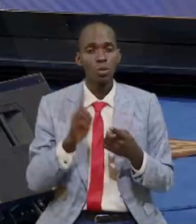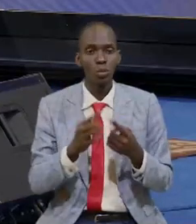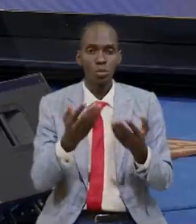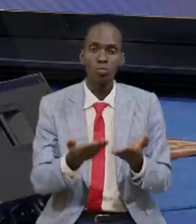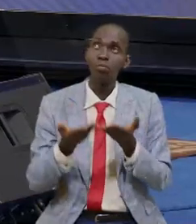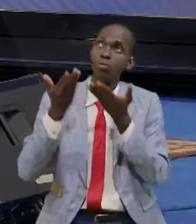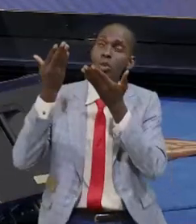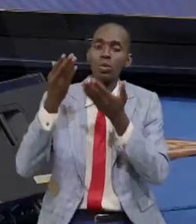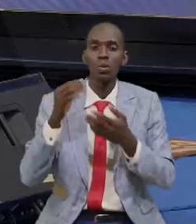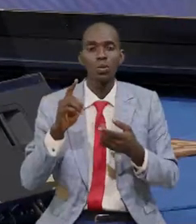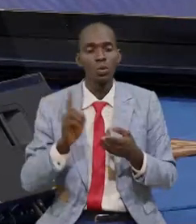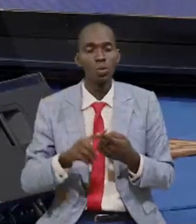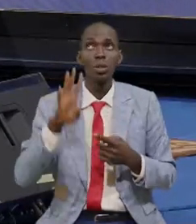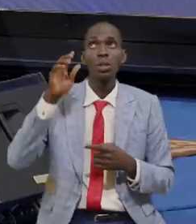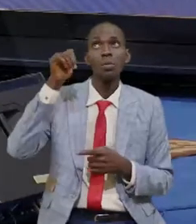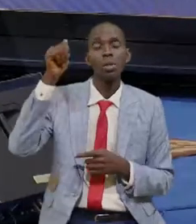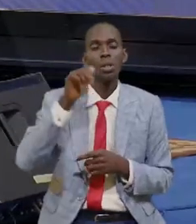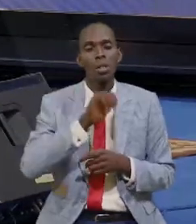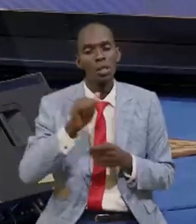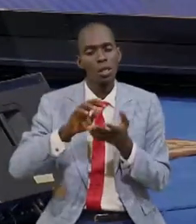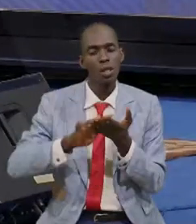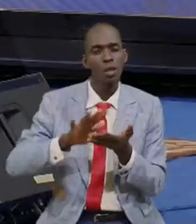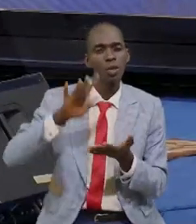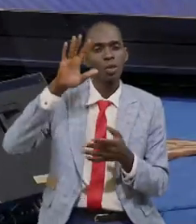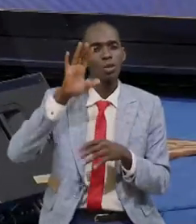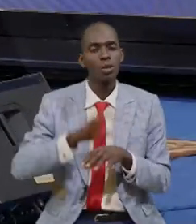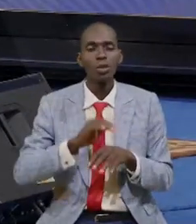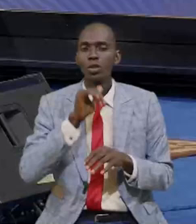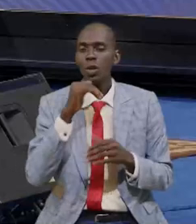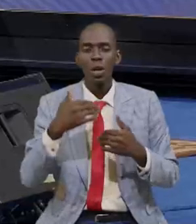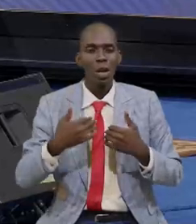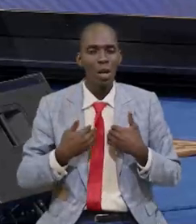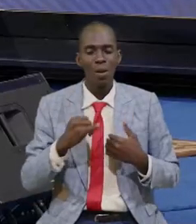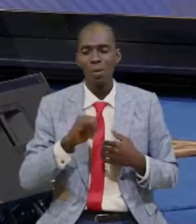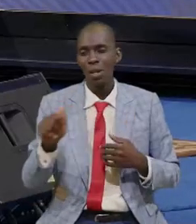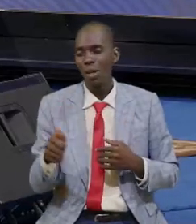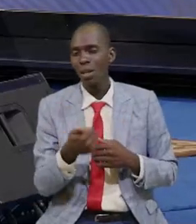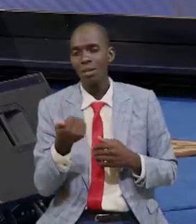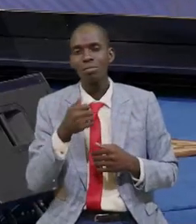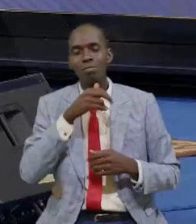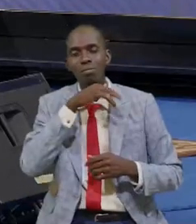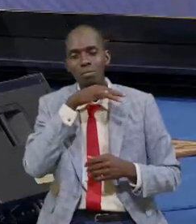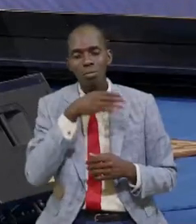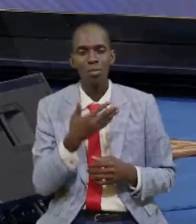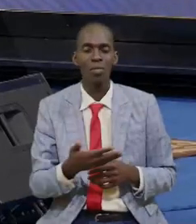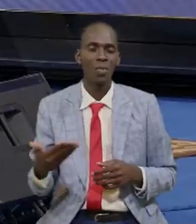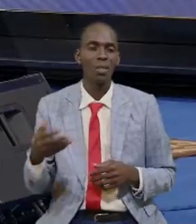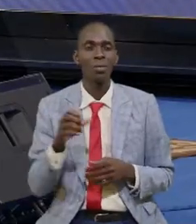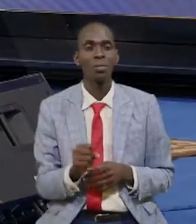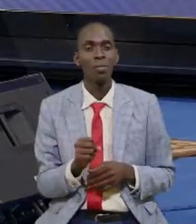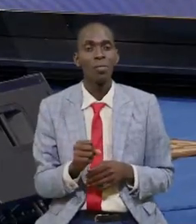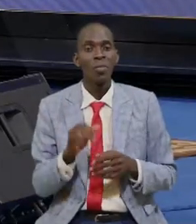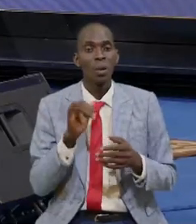présenter à lui-même une église glorieuse, sans tache, ni ride, ni rien de